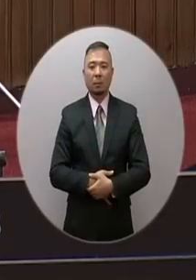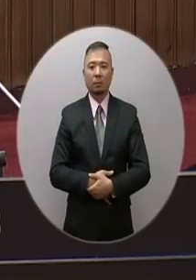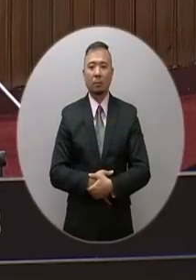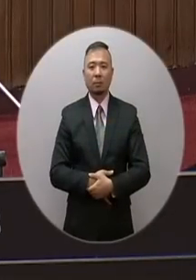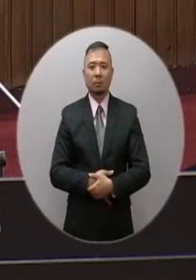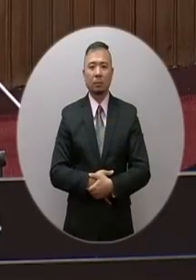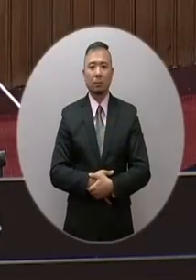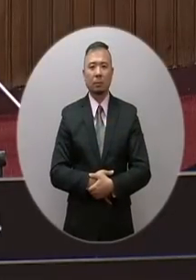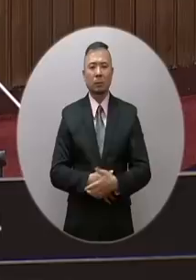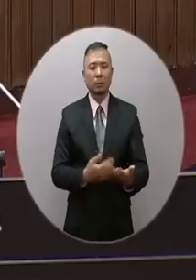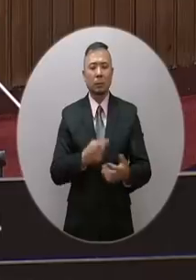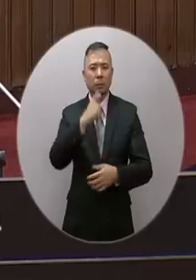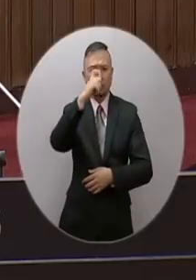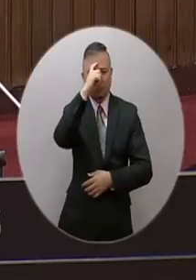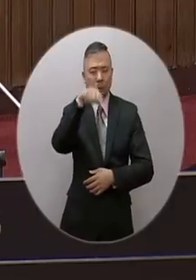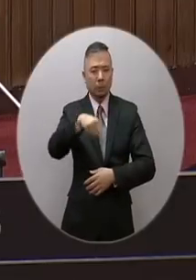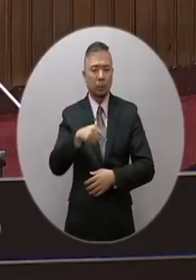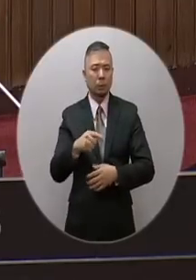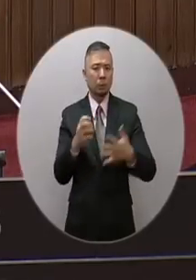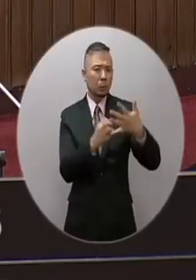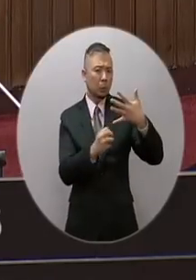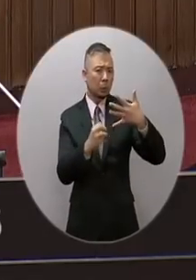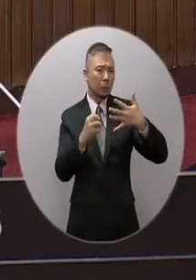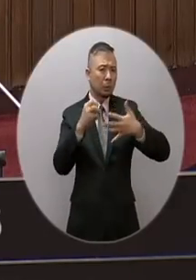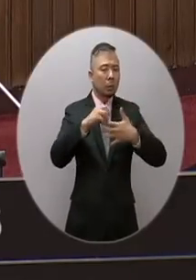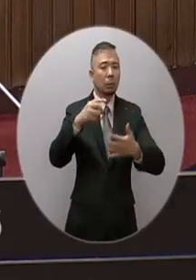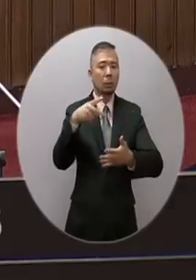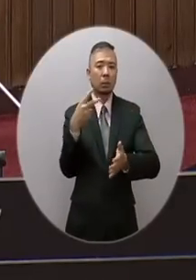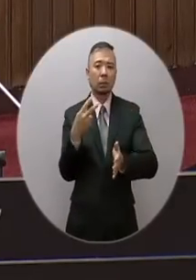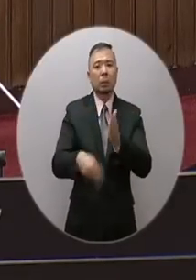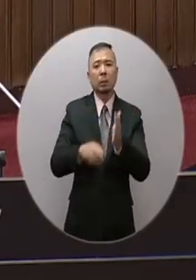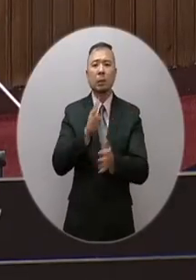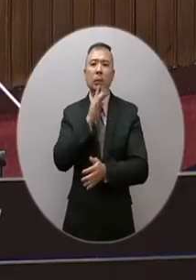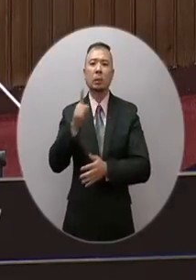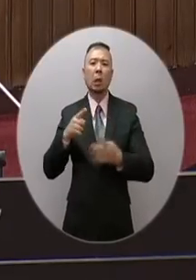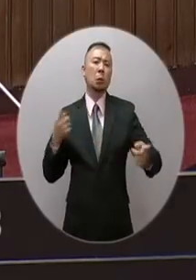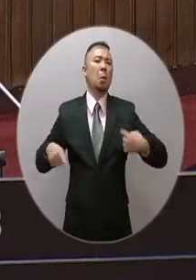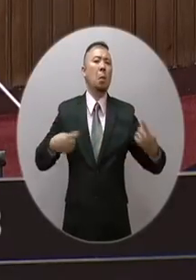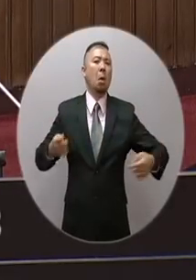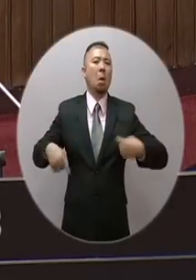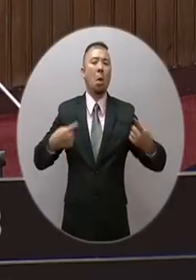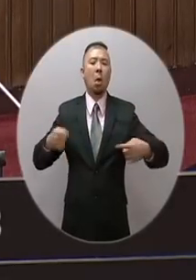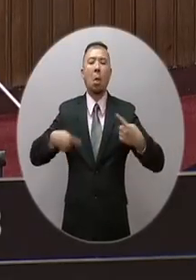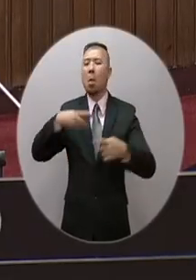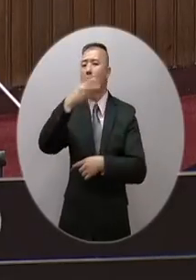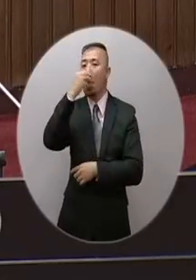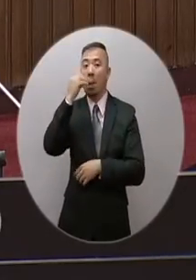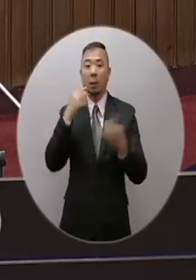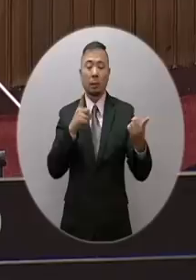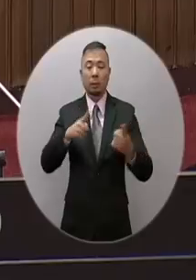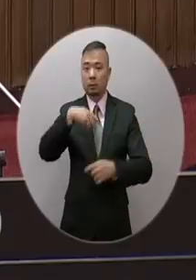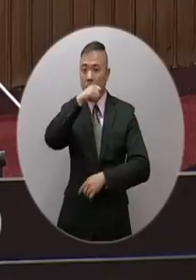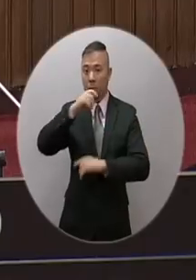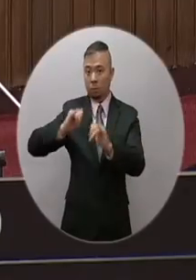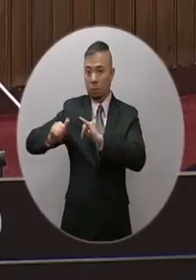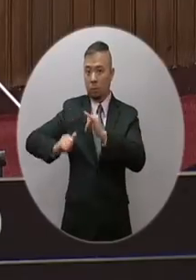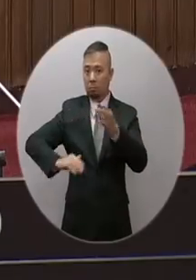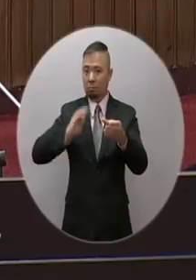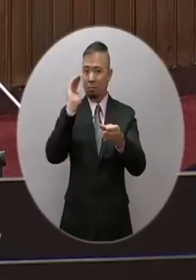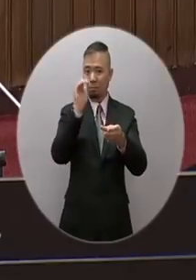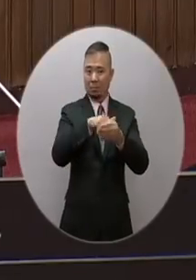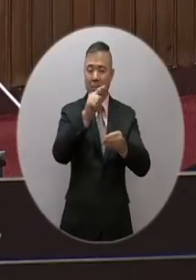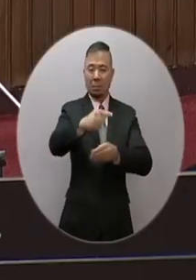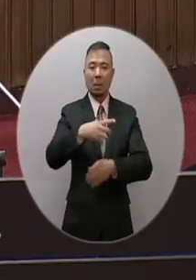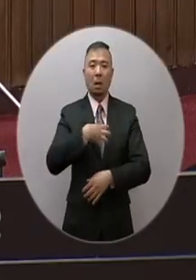下沉沦的选择中，台湾人民选择民进党的陈水扁先生当选总